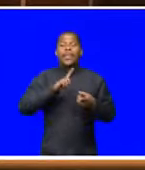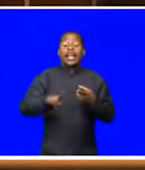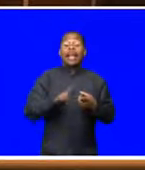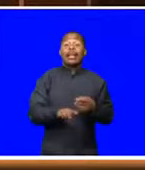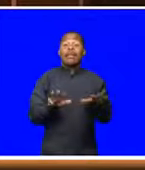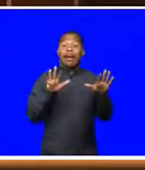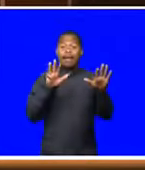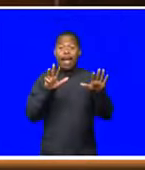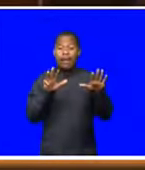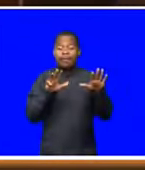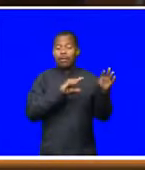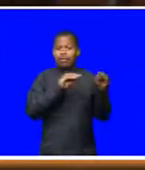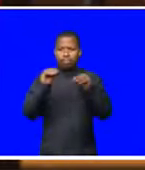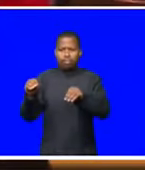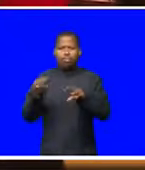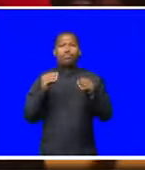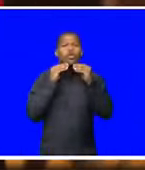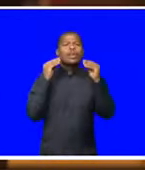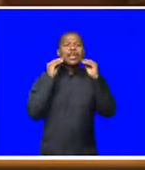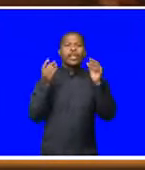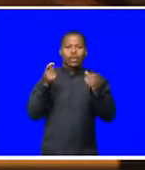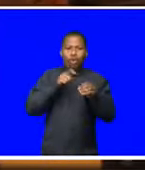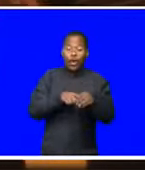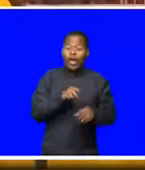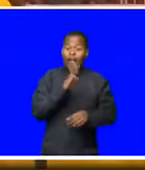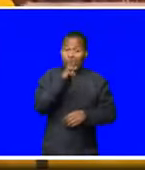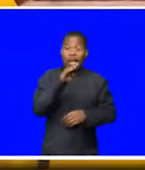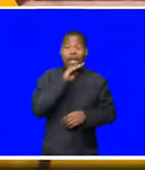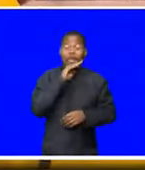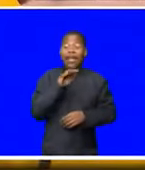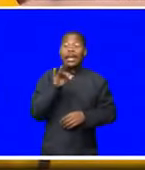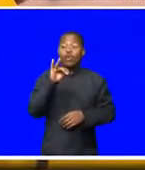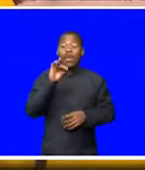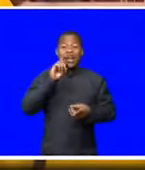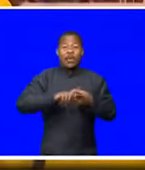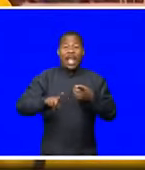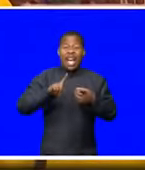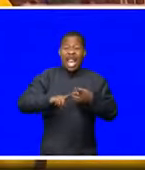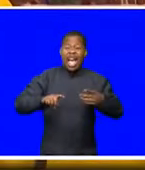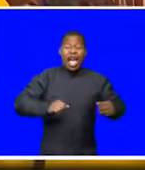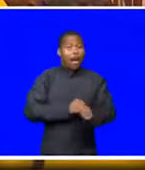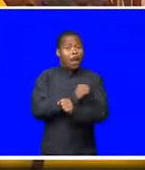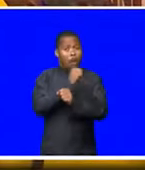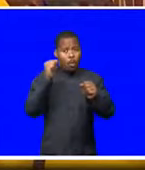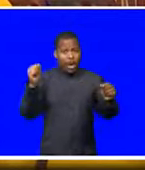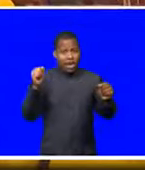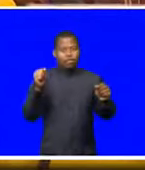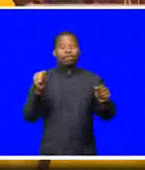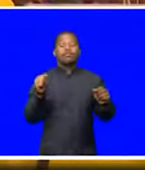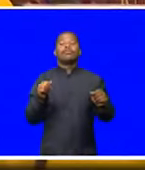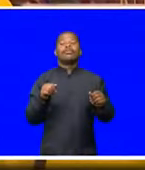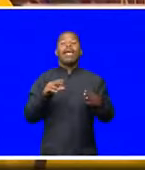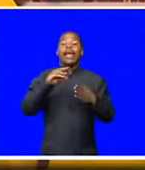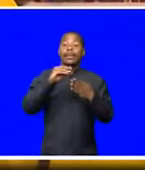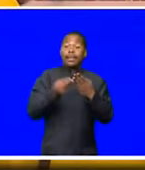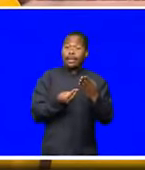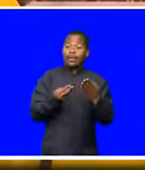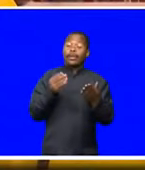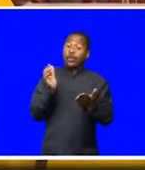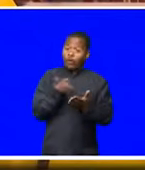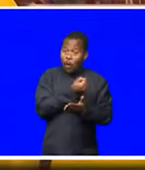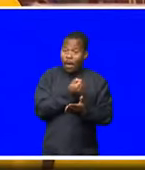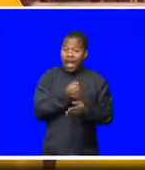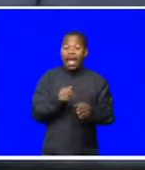4 even lase Mozambique kanti lababili abatawukhomba ukudlala ngekutimisela abaphinze badlale kangcono yibo abatawuthola lithikithi